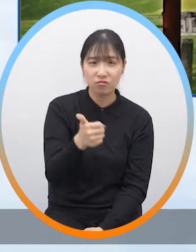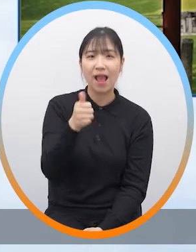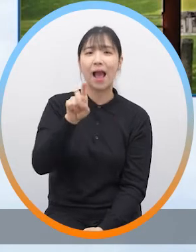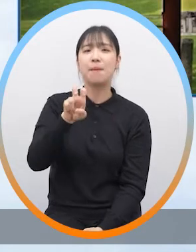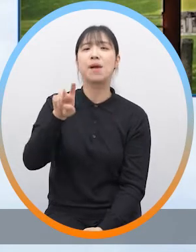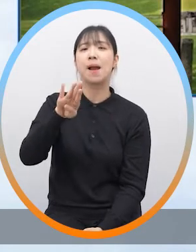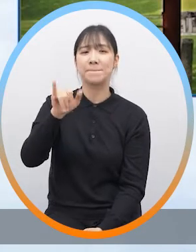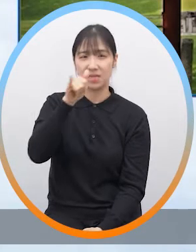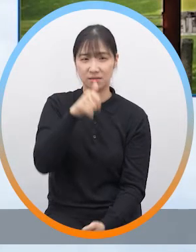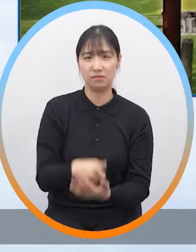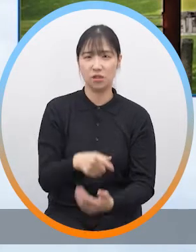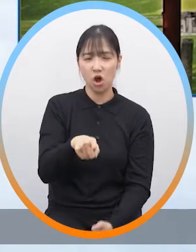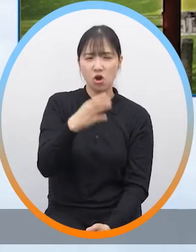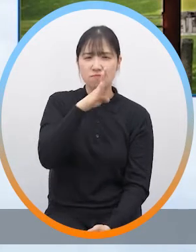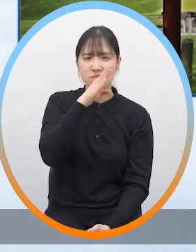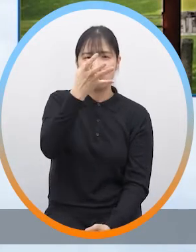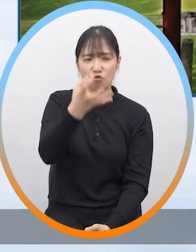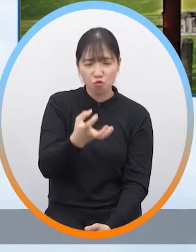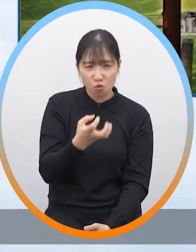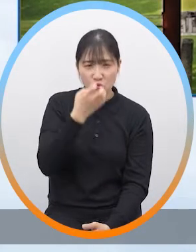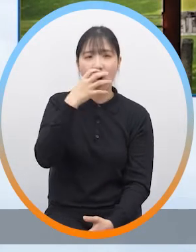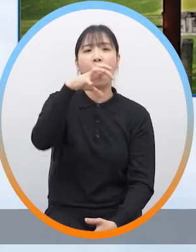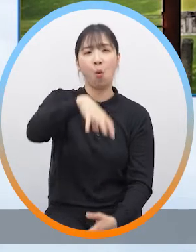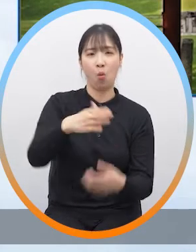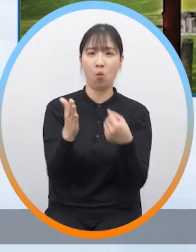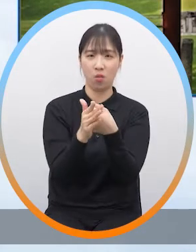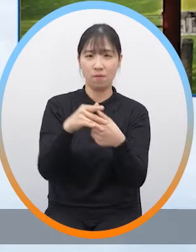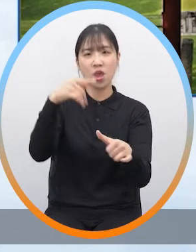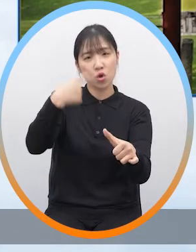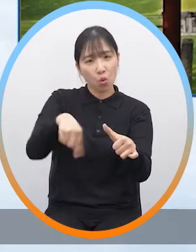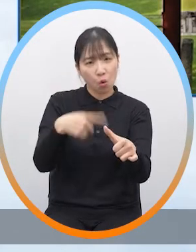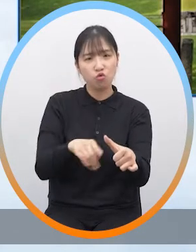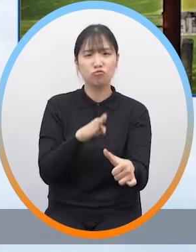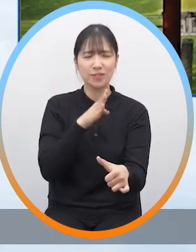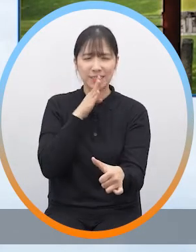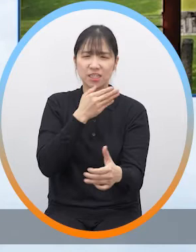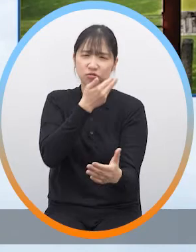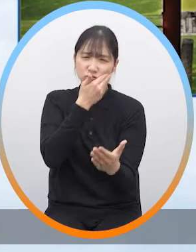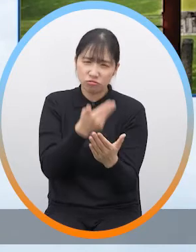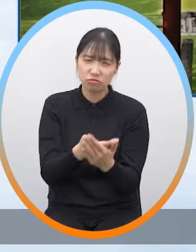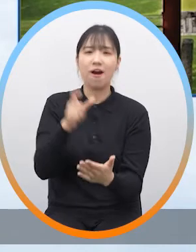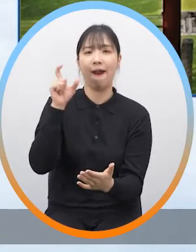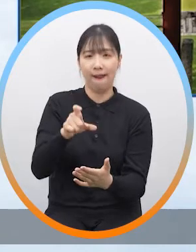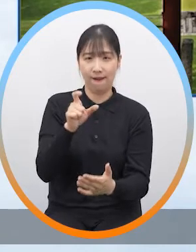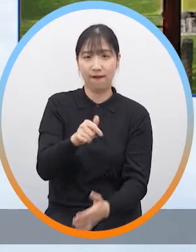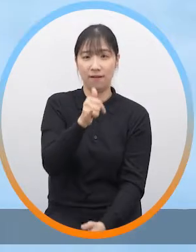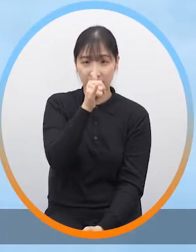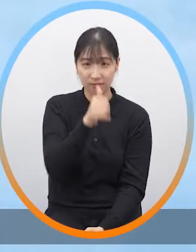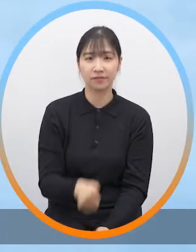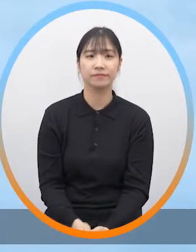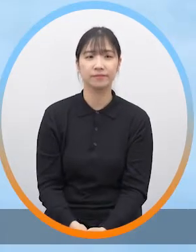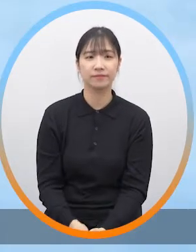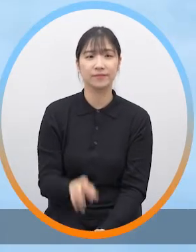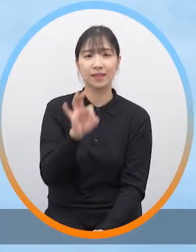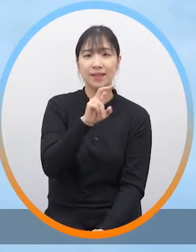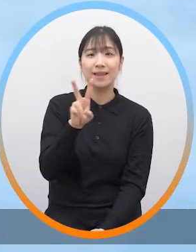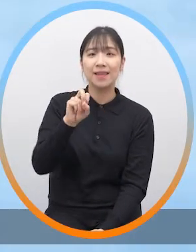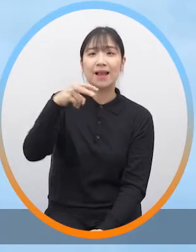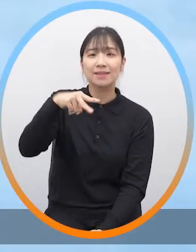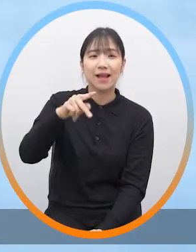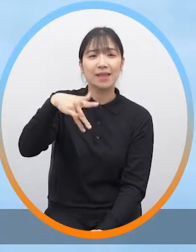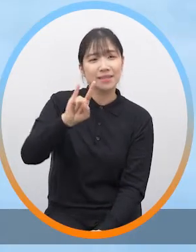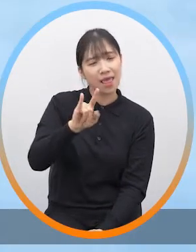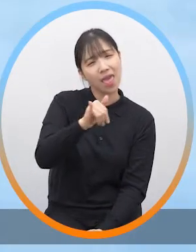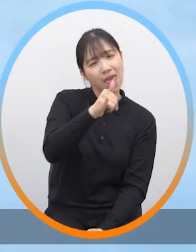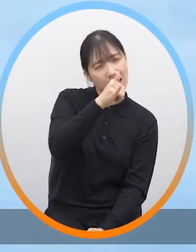홍살문은 신성한 공간을 상징하기 때문에 조선시대 때 교육이라는 것을 그만큼 강조했음을 알 수 있고요. 양사제는 있는